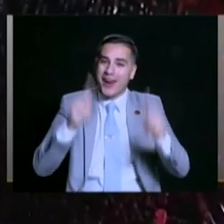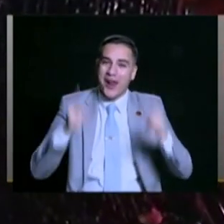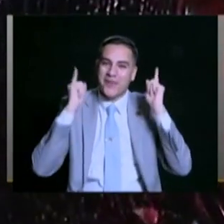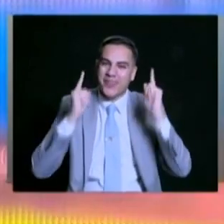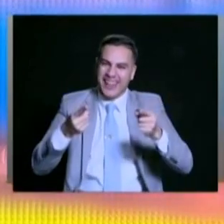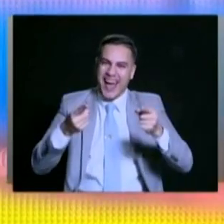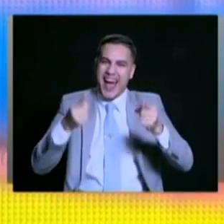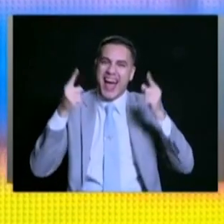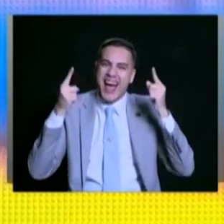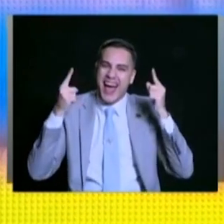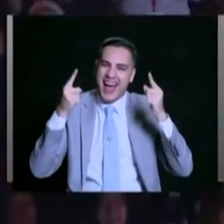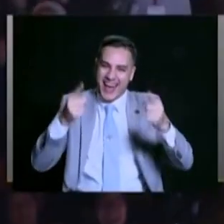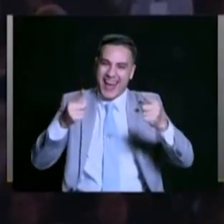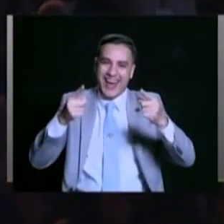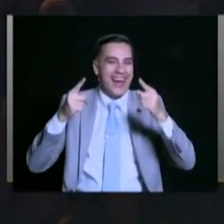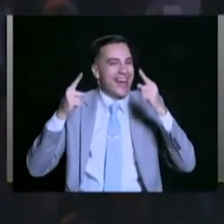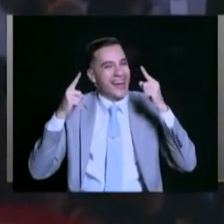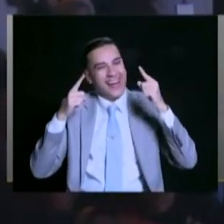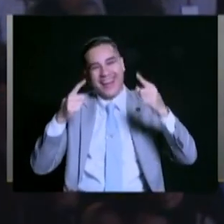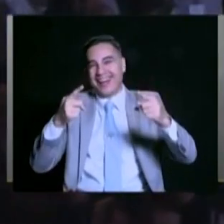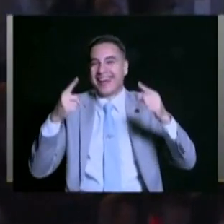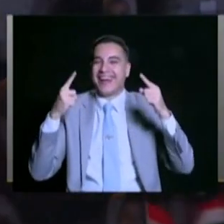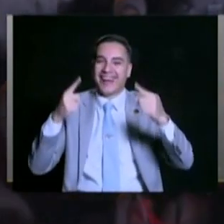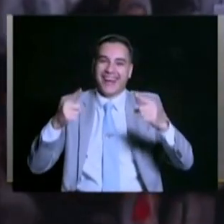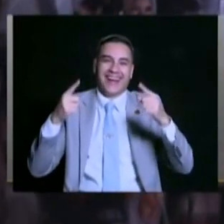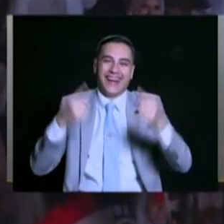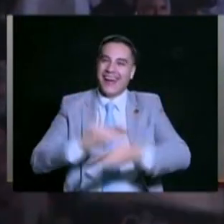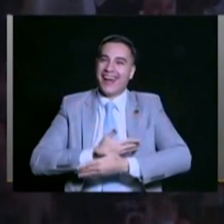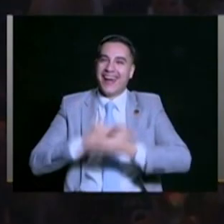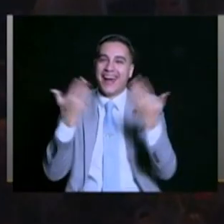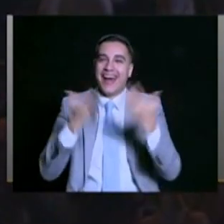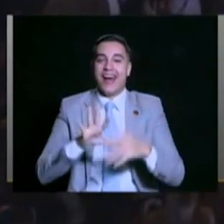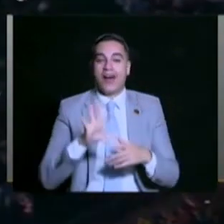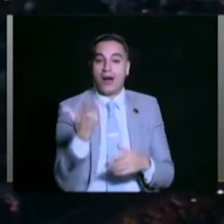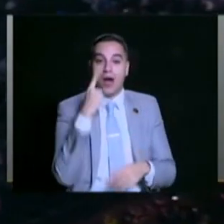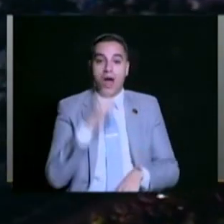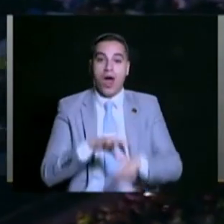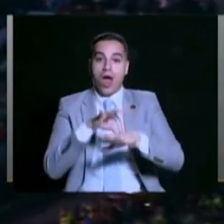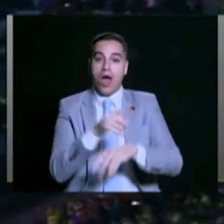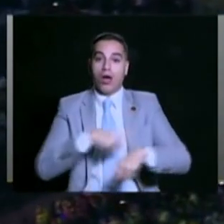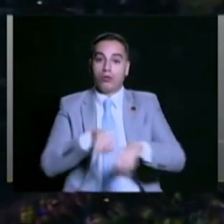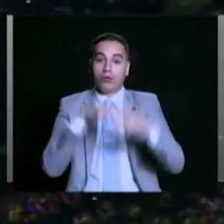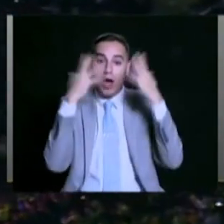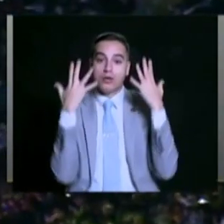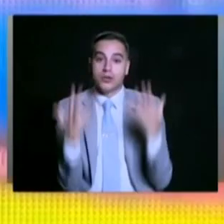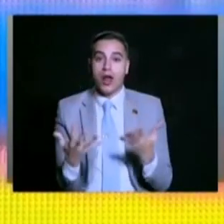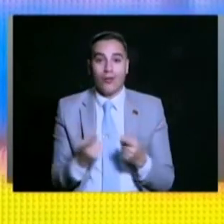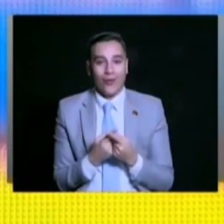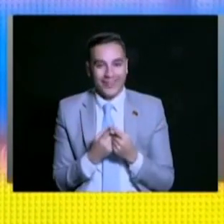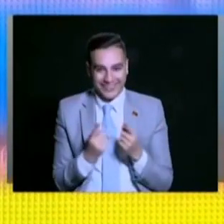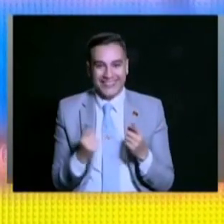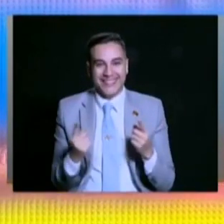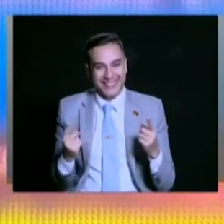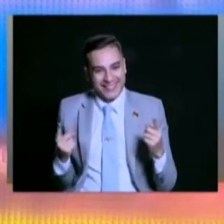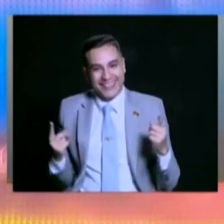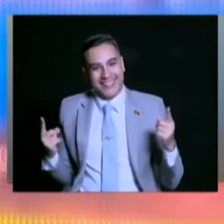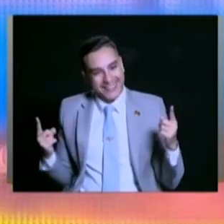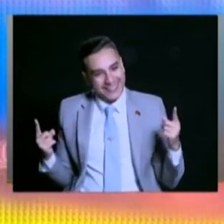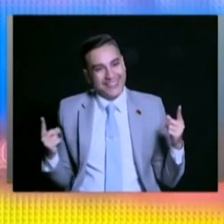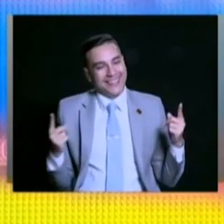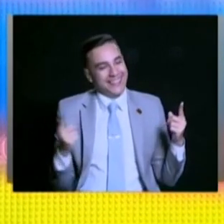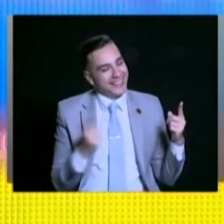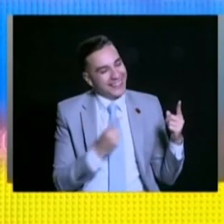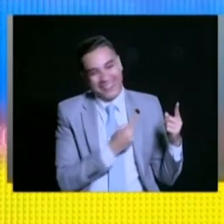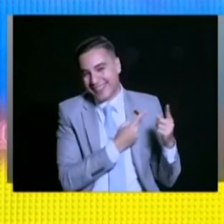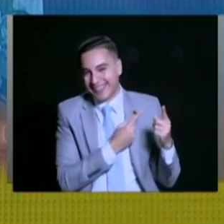جعان عايز اشرب زمان كنا بنقول احنا اطفال في المدرسه عايزه ادخل الحمام فكل الحاجات دي لغه